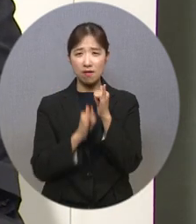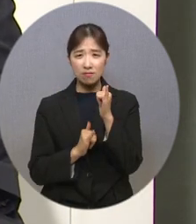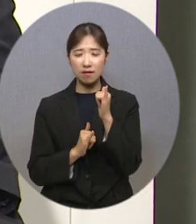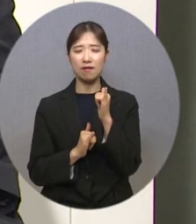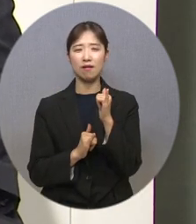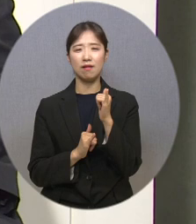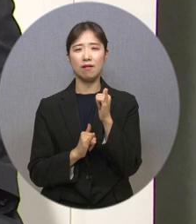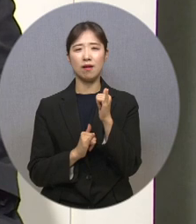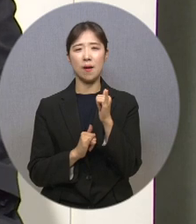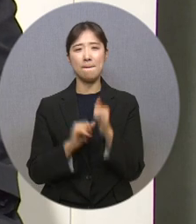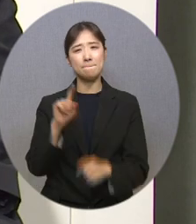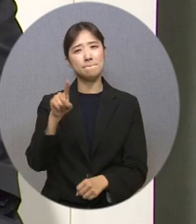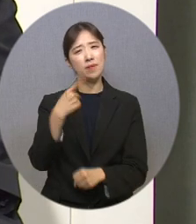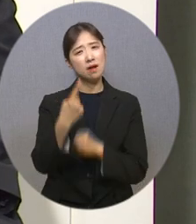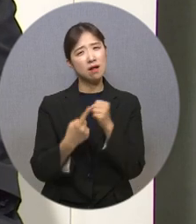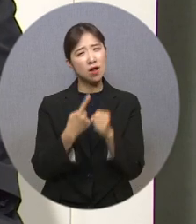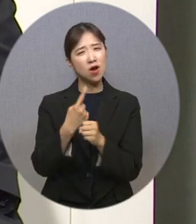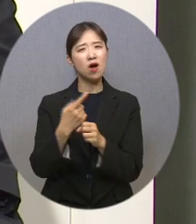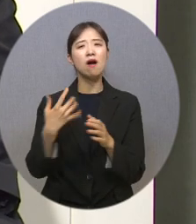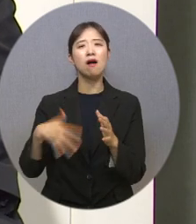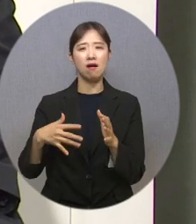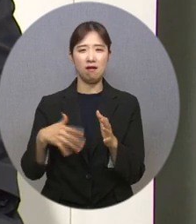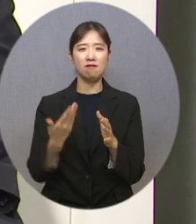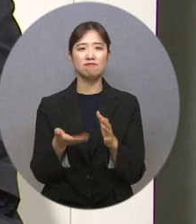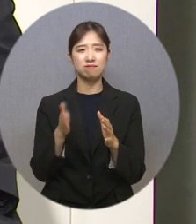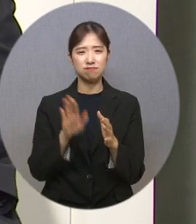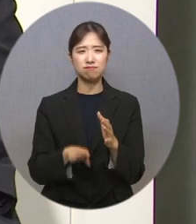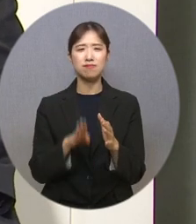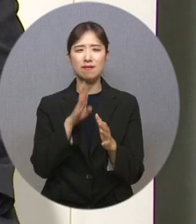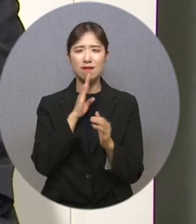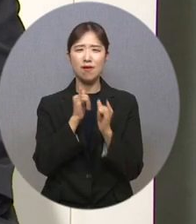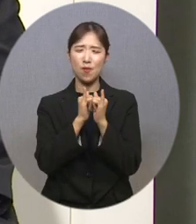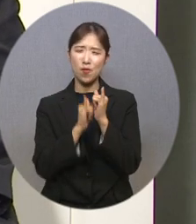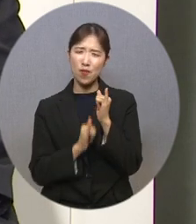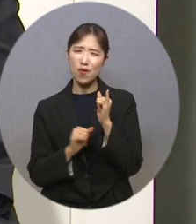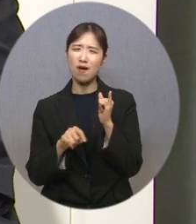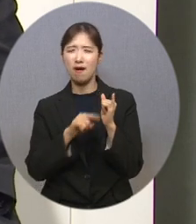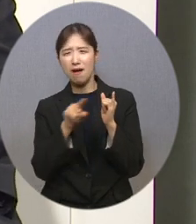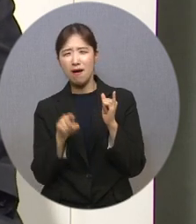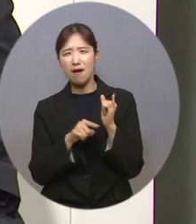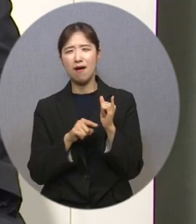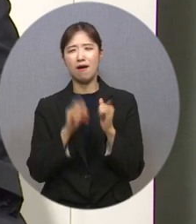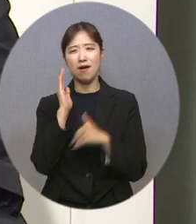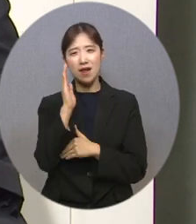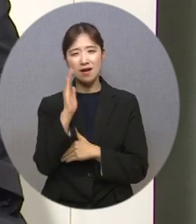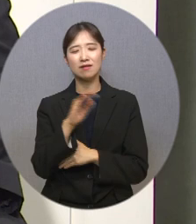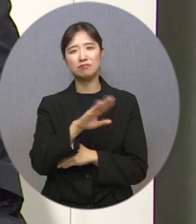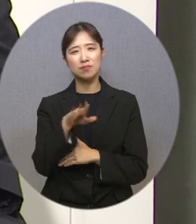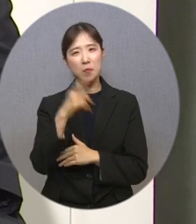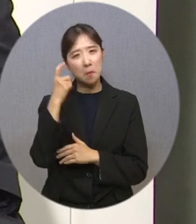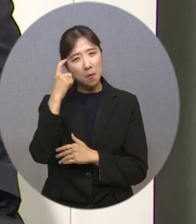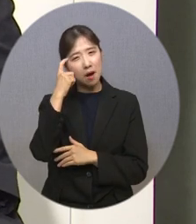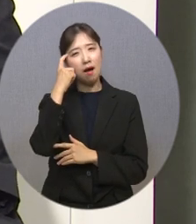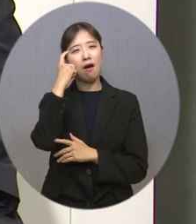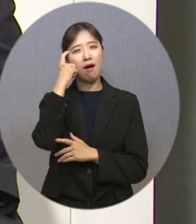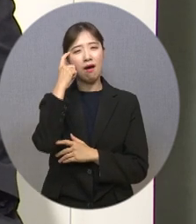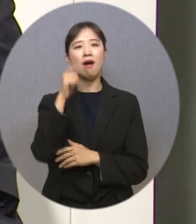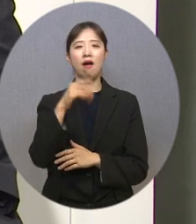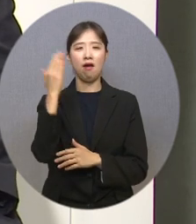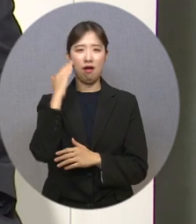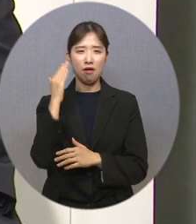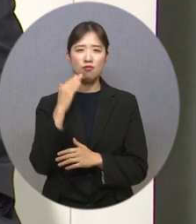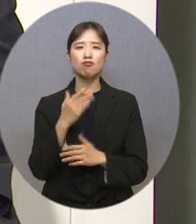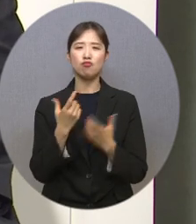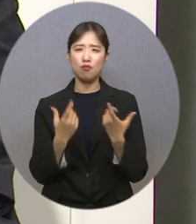역사가 100년도 안 됐지만은 그 파란만장한 스토리를 여러분이 기억할 때 참 우리나라처럼